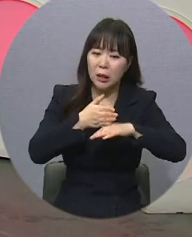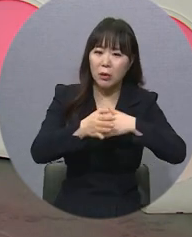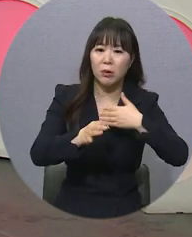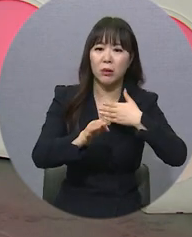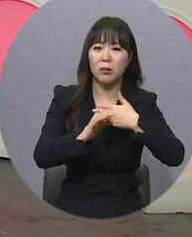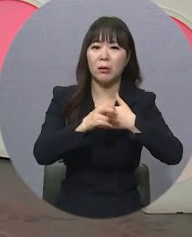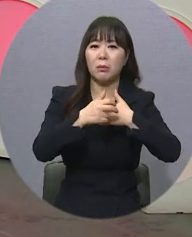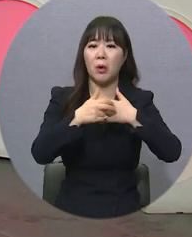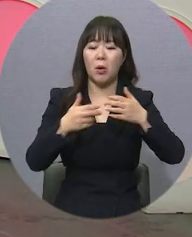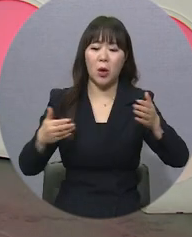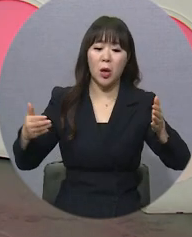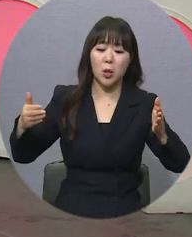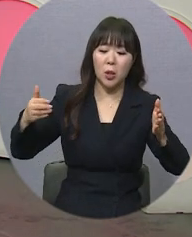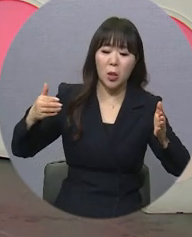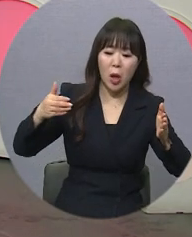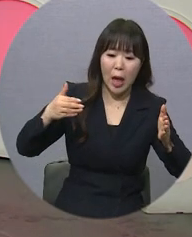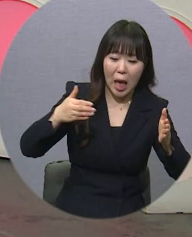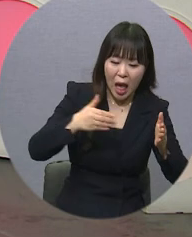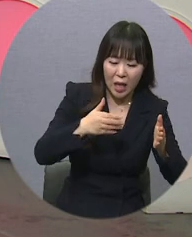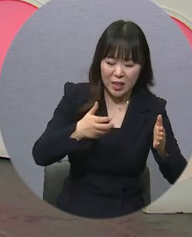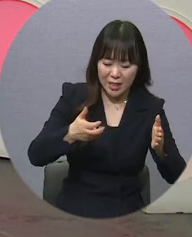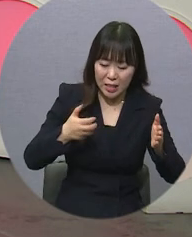늦었어도 병원 도착하기 전에